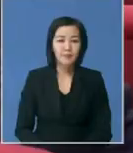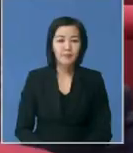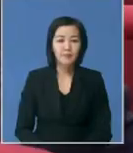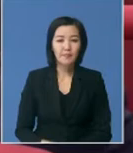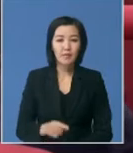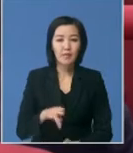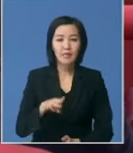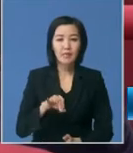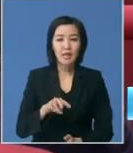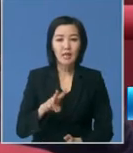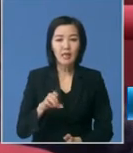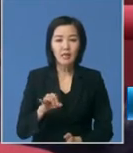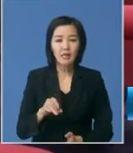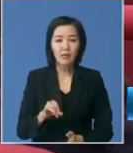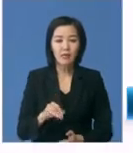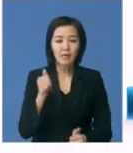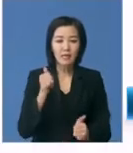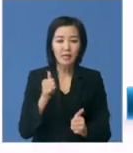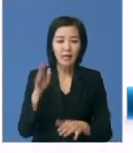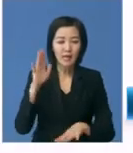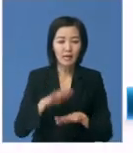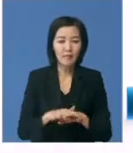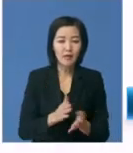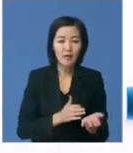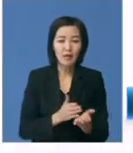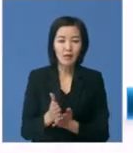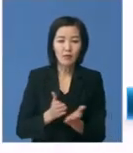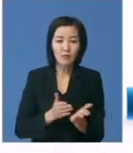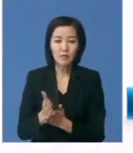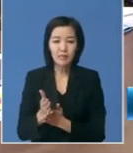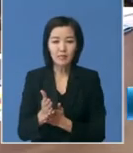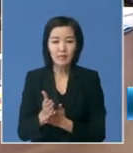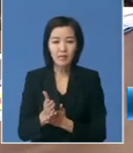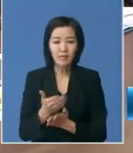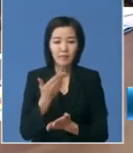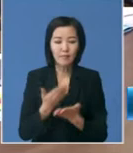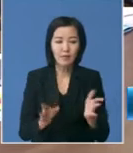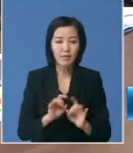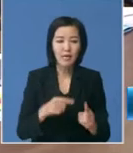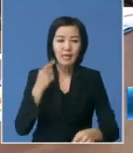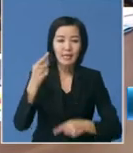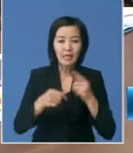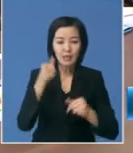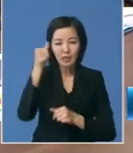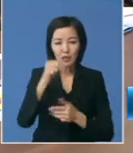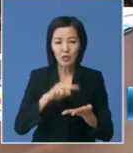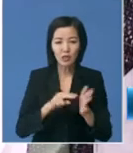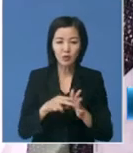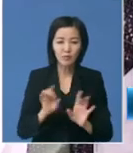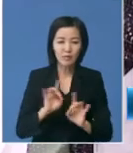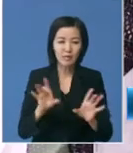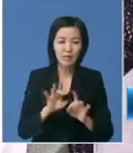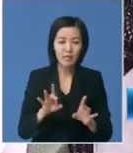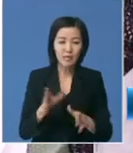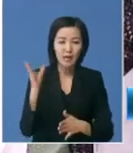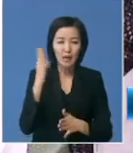Талғар ауданының әкімі әр саланың жетістіктерін жіпке тізгенде етіп баяндап шықты. Сөз арасында келесі жылға жоспарларын да айтып үлгерді. Алматы мен